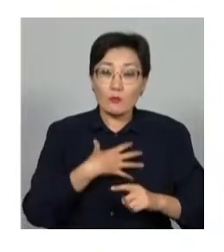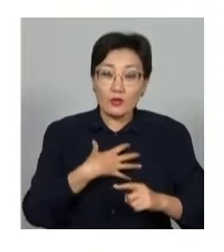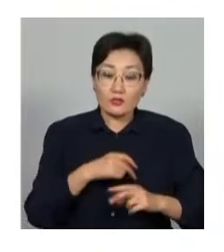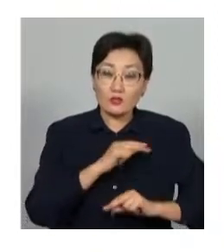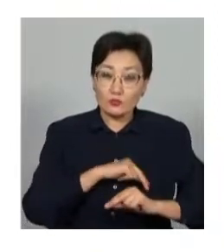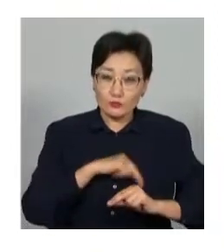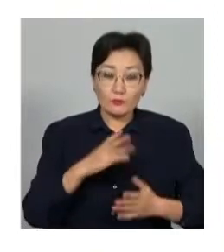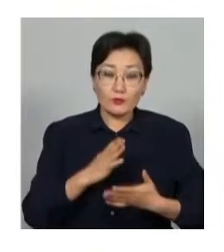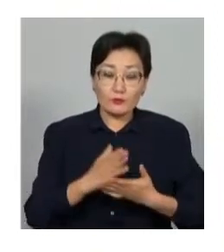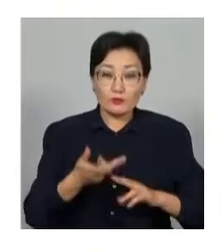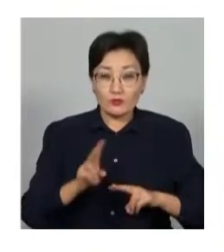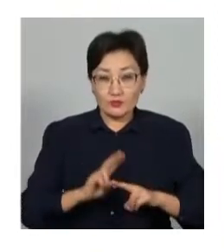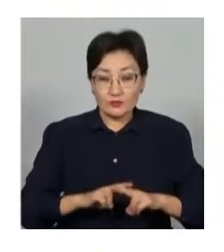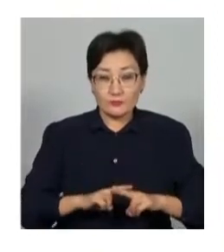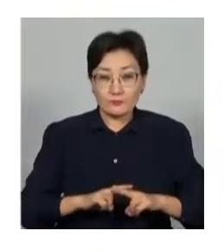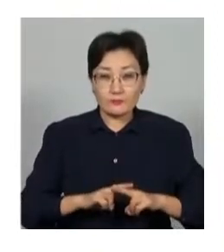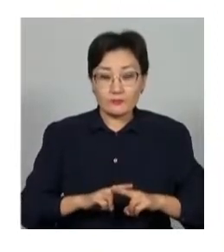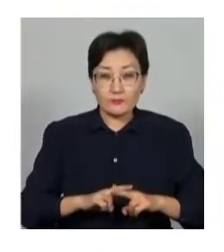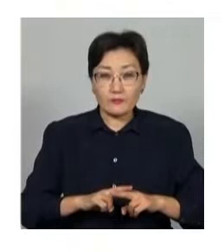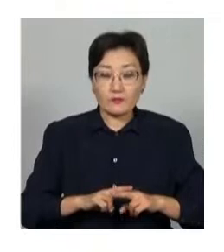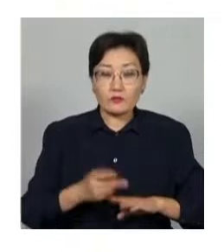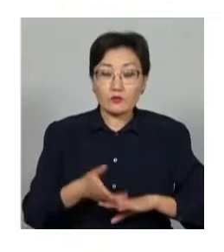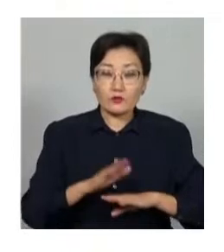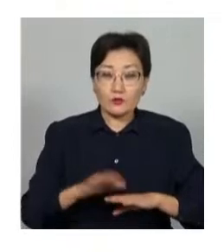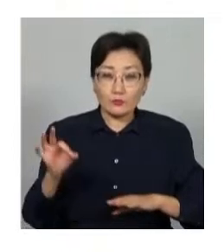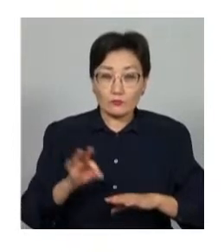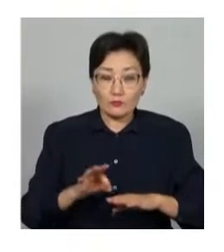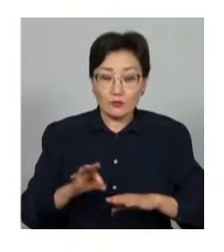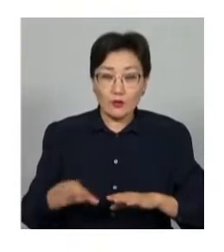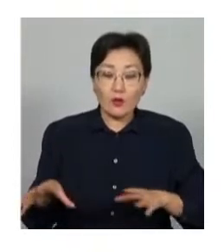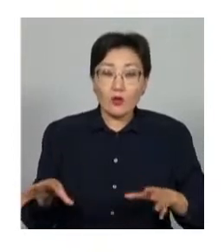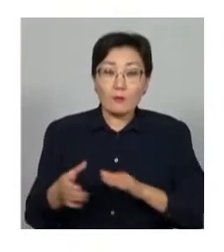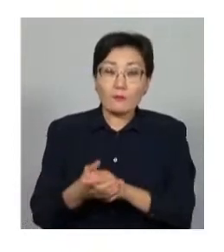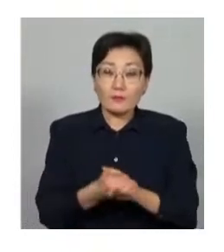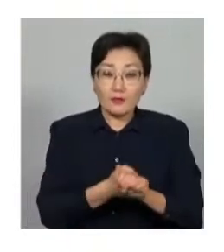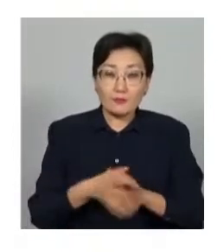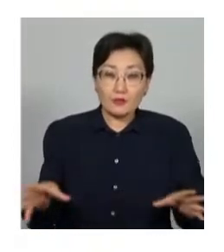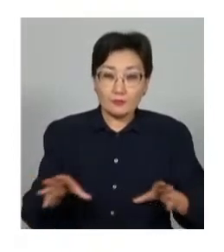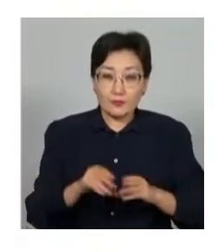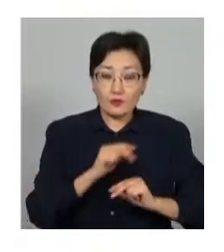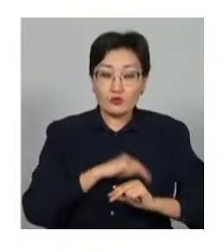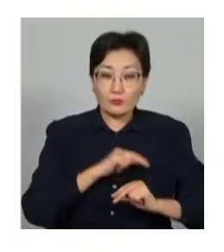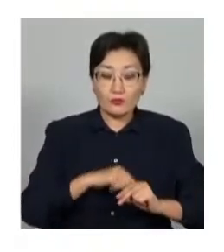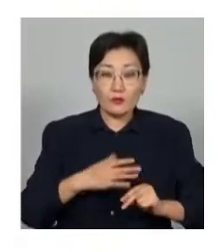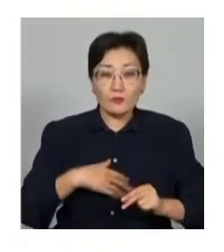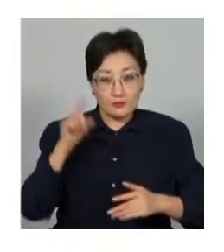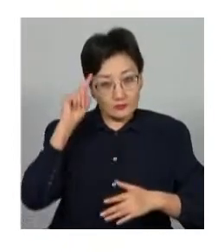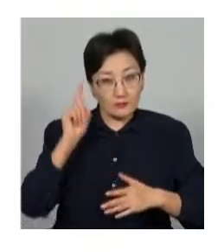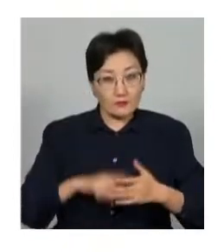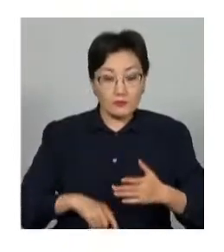міндет. Осындай енді сын сағатқа бәріміз жұдырықтай жұмылып бірге жұмыс істейтінімізге сенім